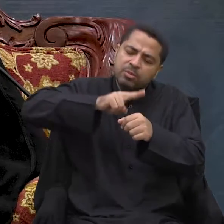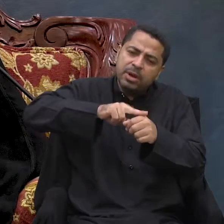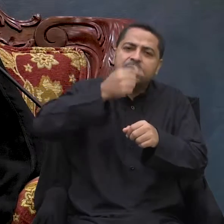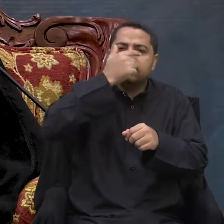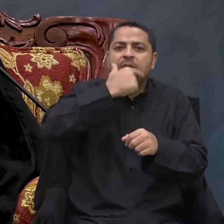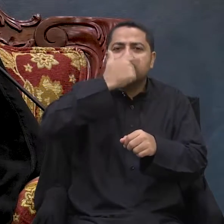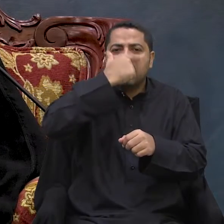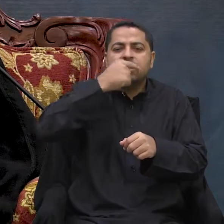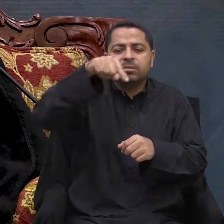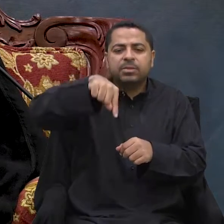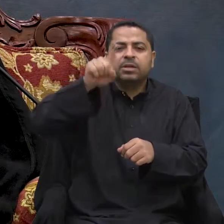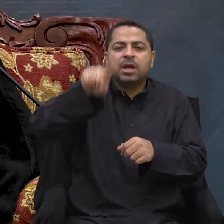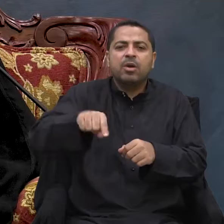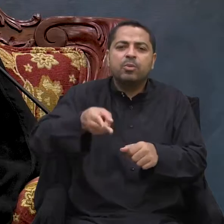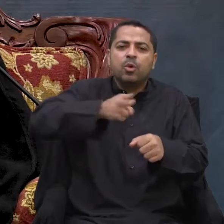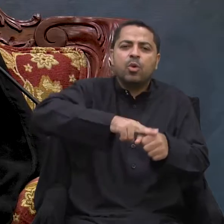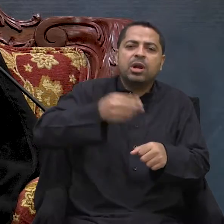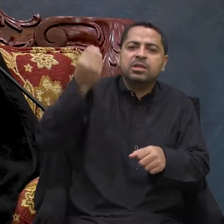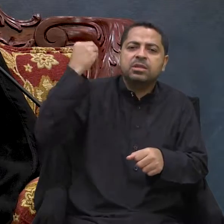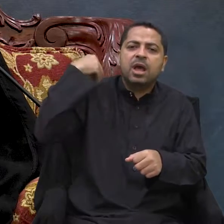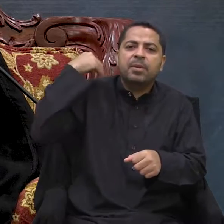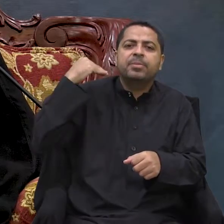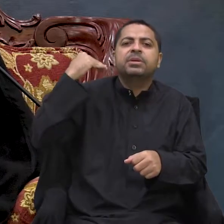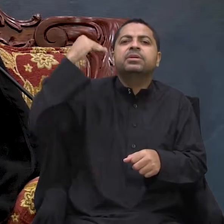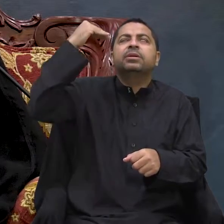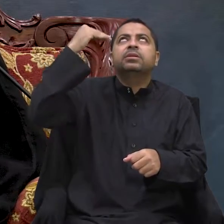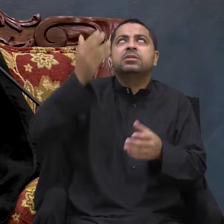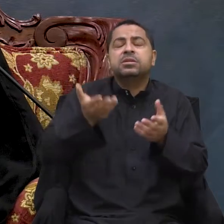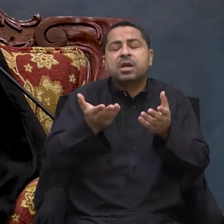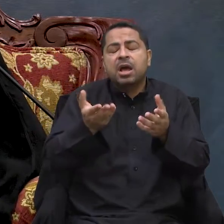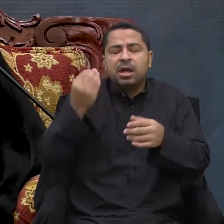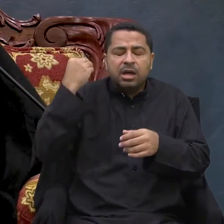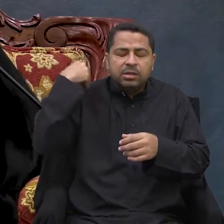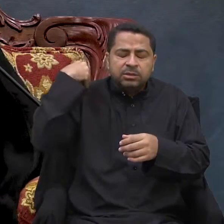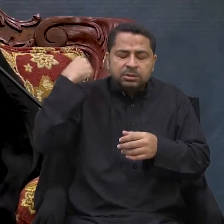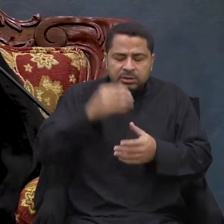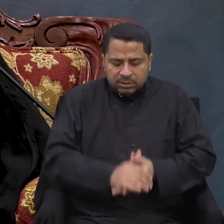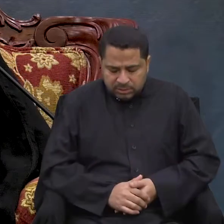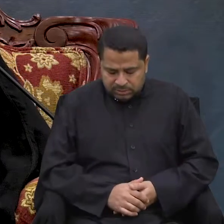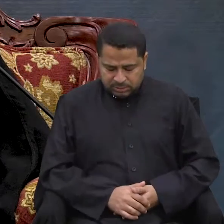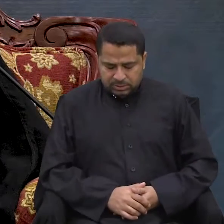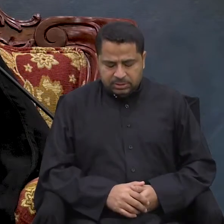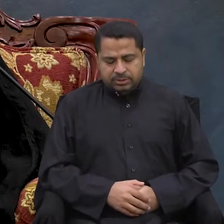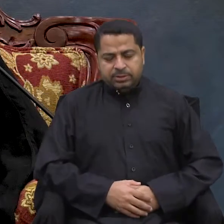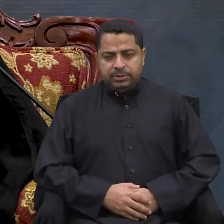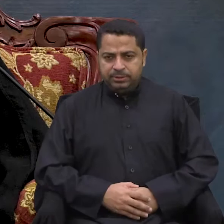كل أجر وثواب إن شاء الله تعالى.